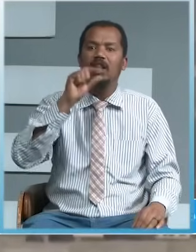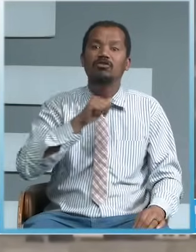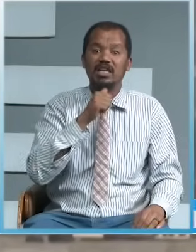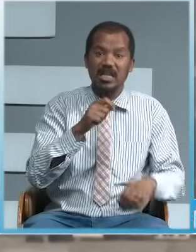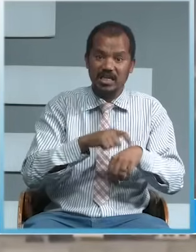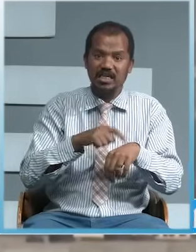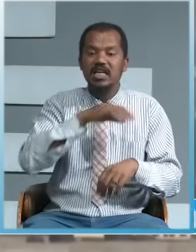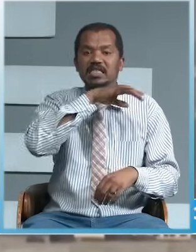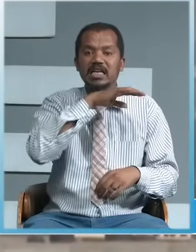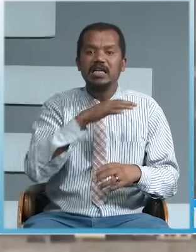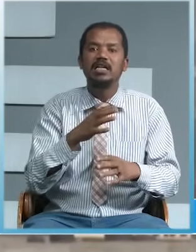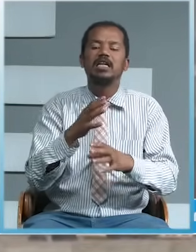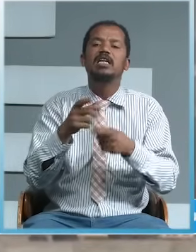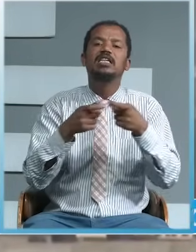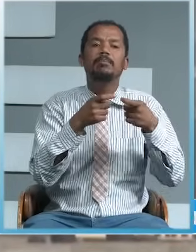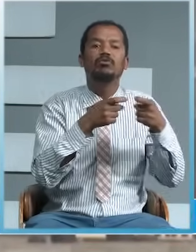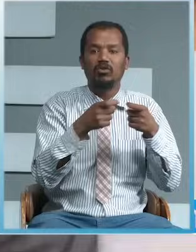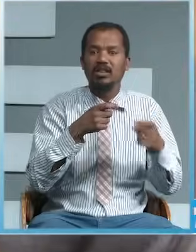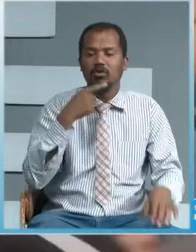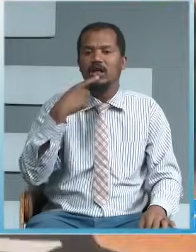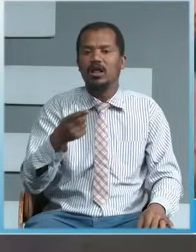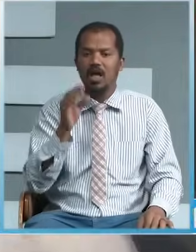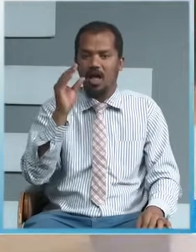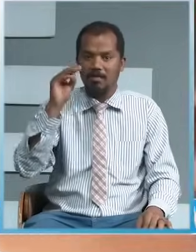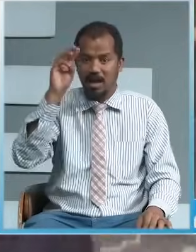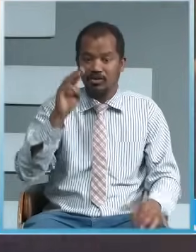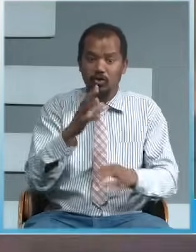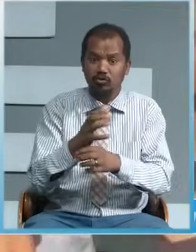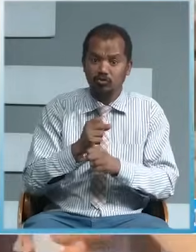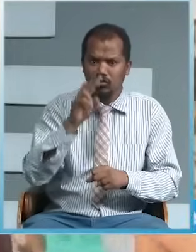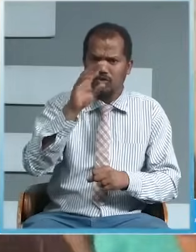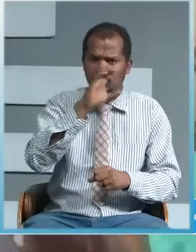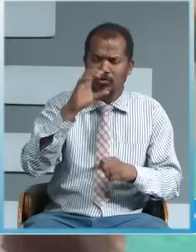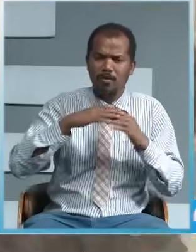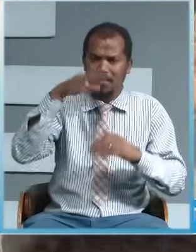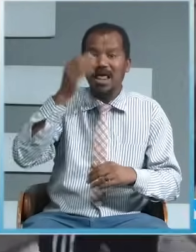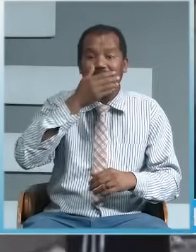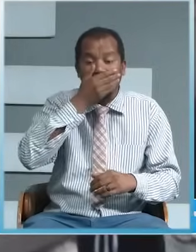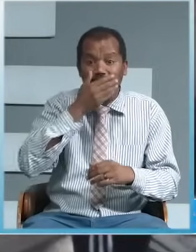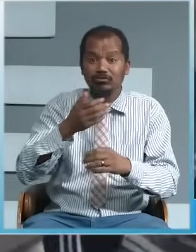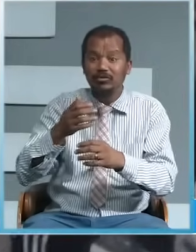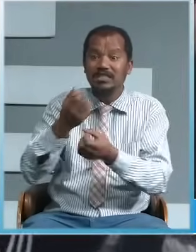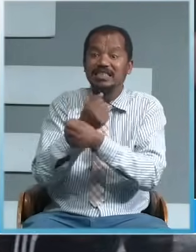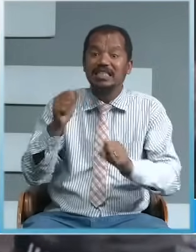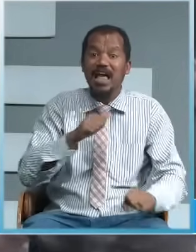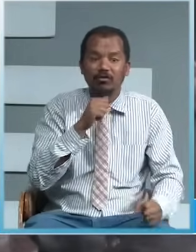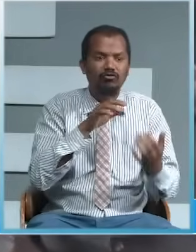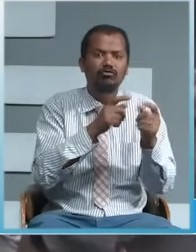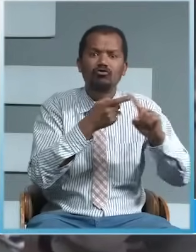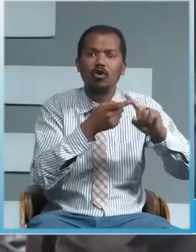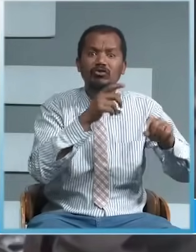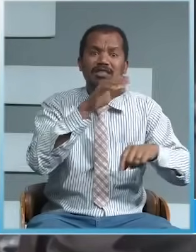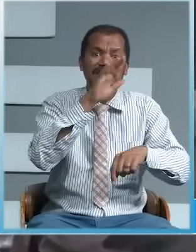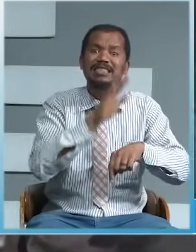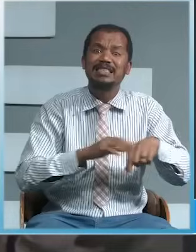ኃላፊነቱን ላልተወሰነ ጊዜ እስራኤል እንደምትቆጣጠረው ተናግሯል። በሐማስ የተወሰዱ ከ200 በላይ ታጋቾች ሳይፈቱ